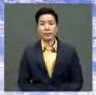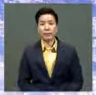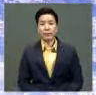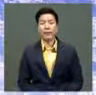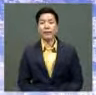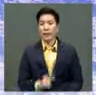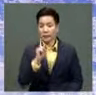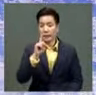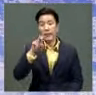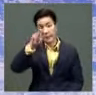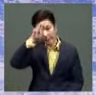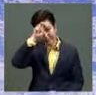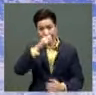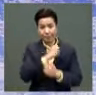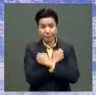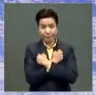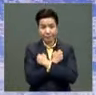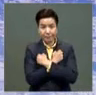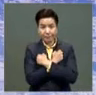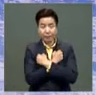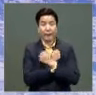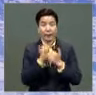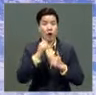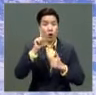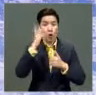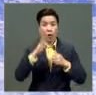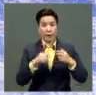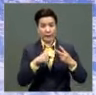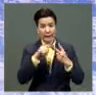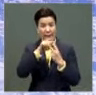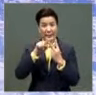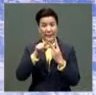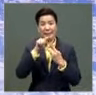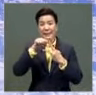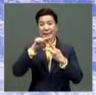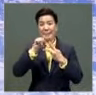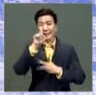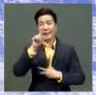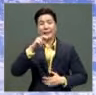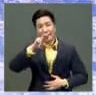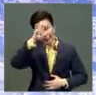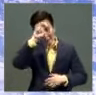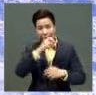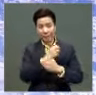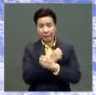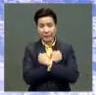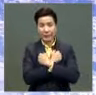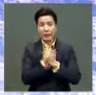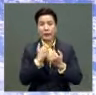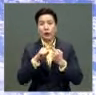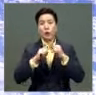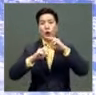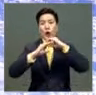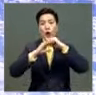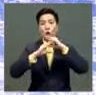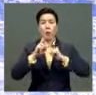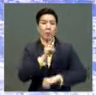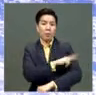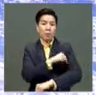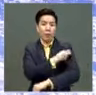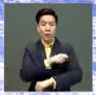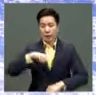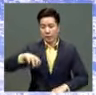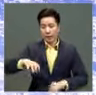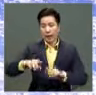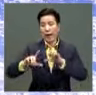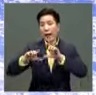าของทางอียิปต์ก่อนนะครับในความเป็นมานะครับทางสาธารณสุขจังหวัดระยองได้รับแจ้งท